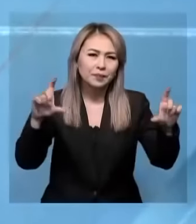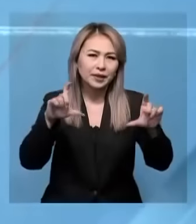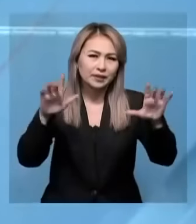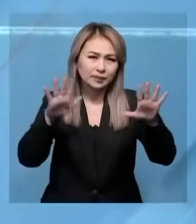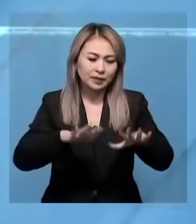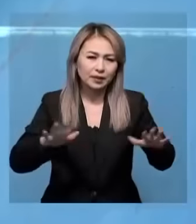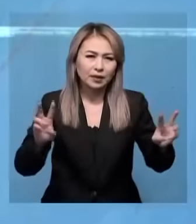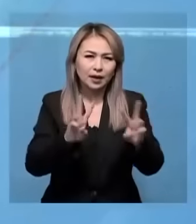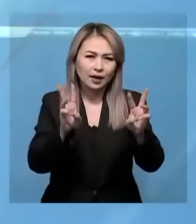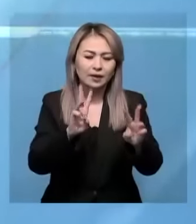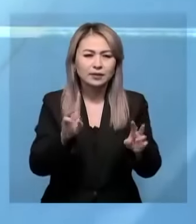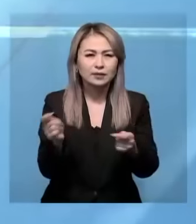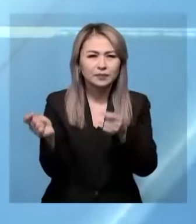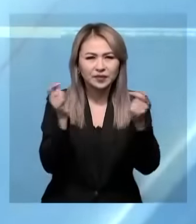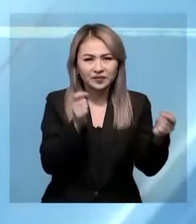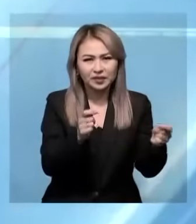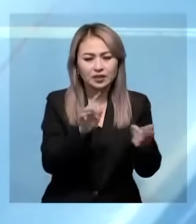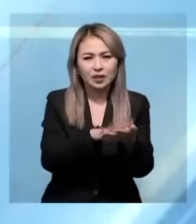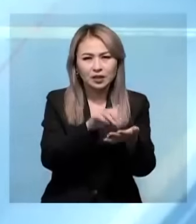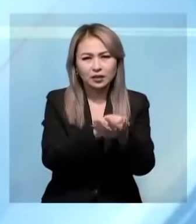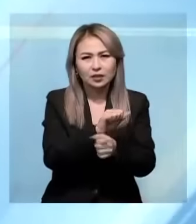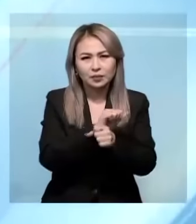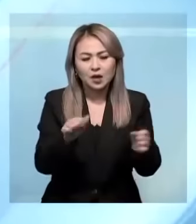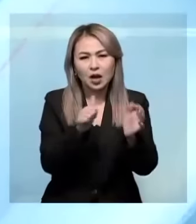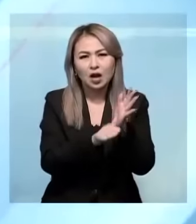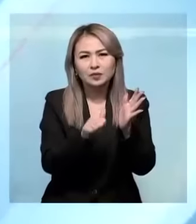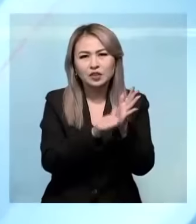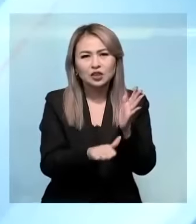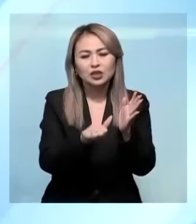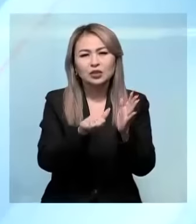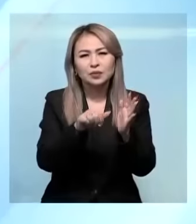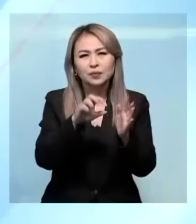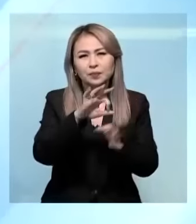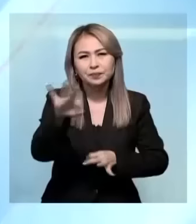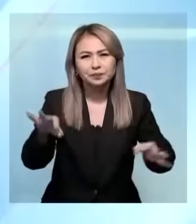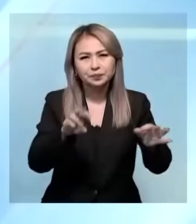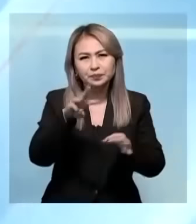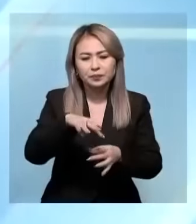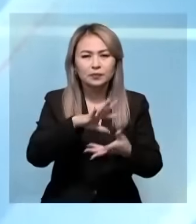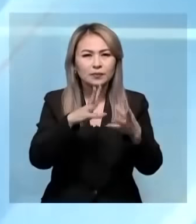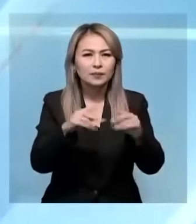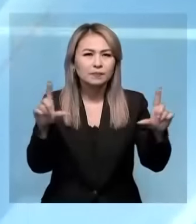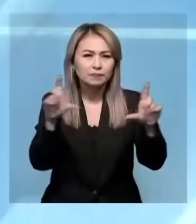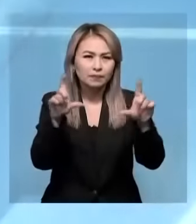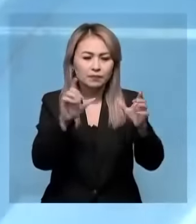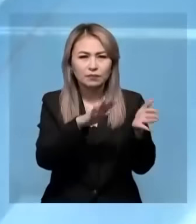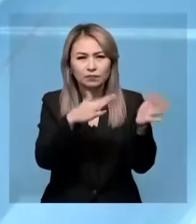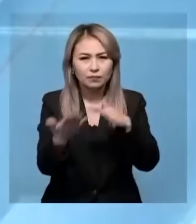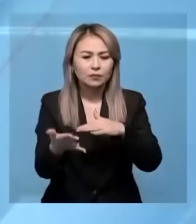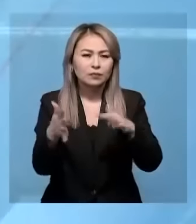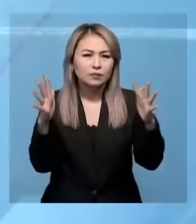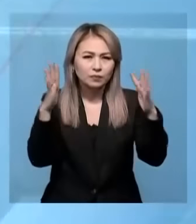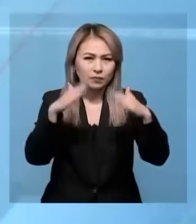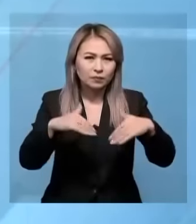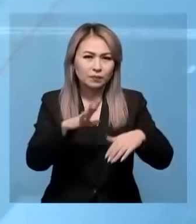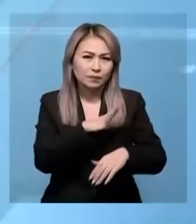болған. Табиғи газ тасымалдайтын құбырдың жарылуы салдарынан аумағы 6 шаршы метр болатын дүкенінің қабырғалары құлап, төбесі